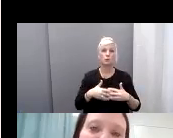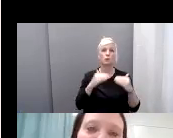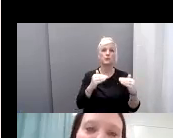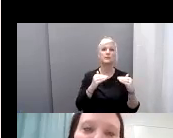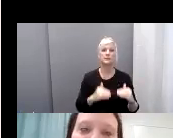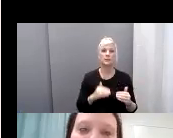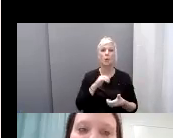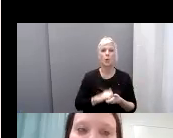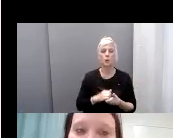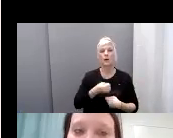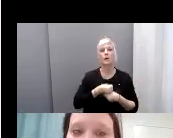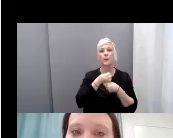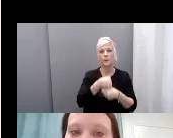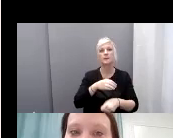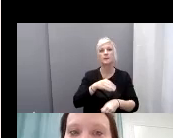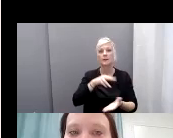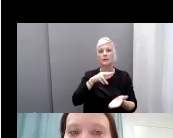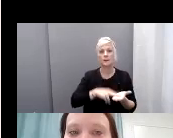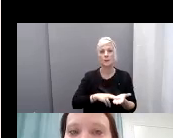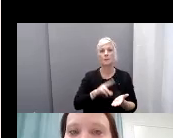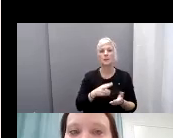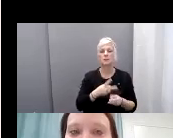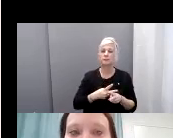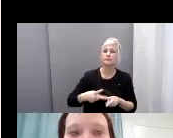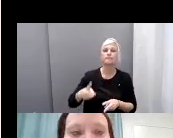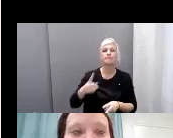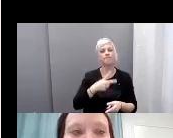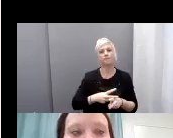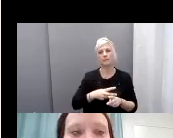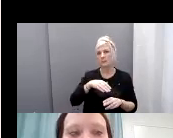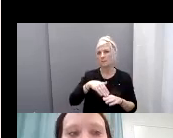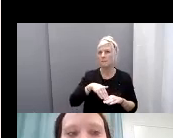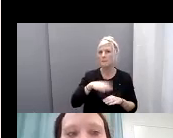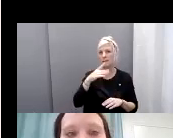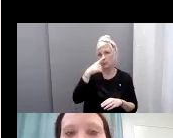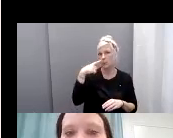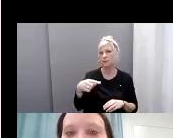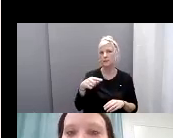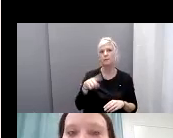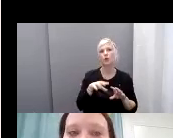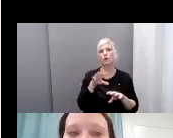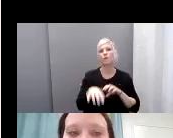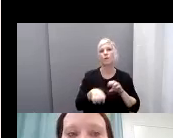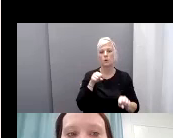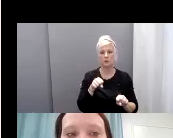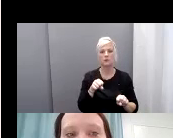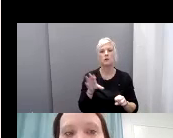sjukdom, är betydligt mer utsatta för våld när det kommer